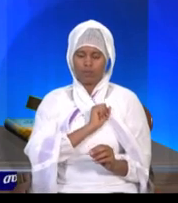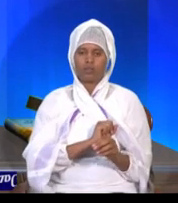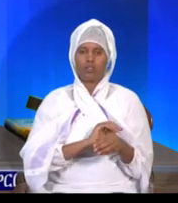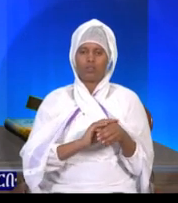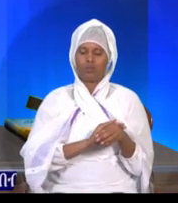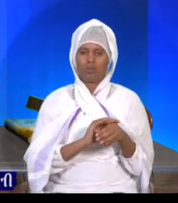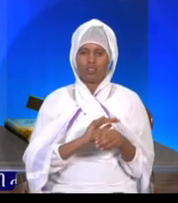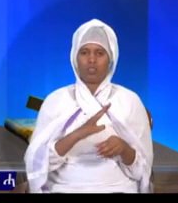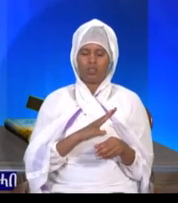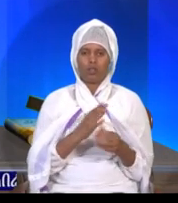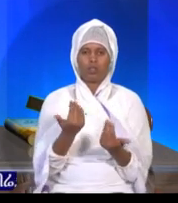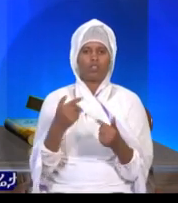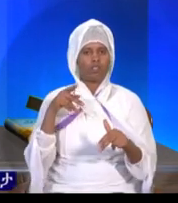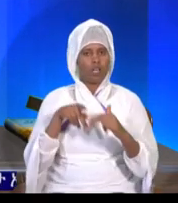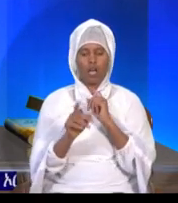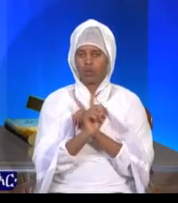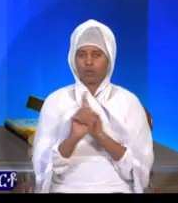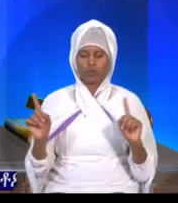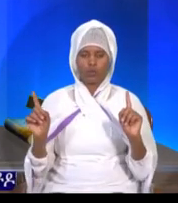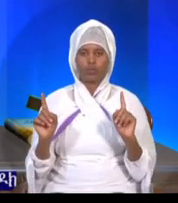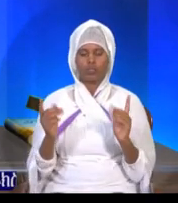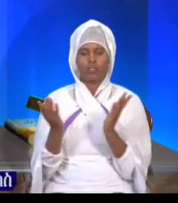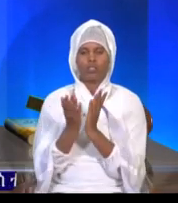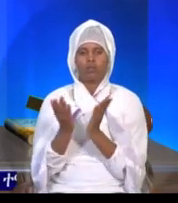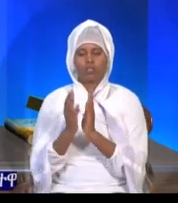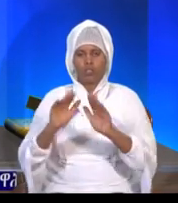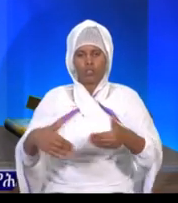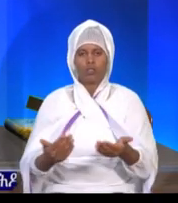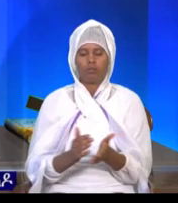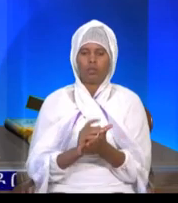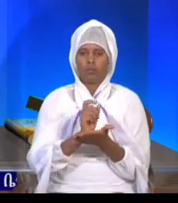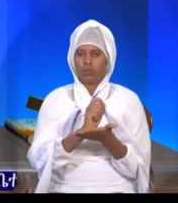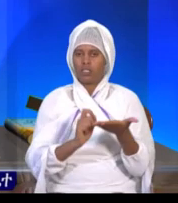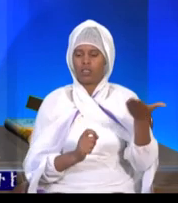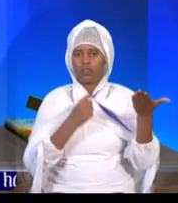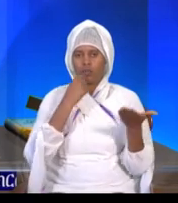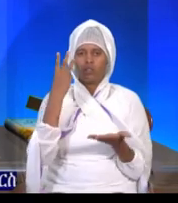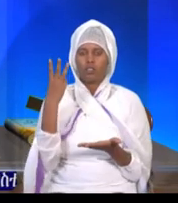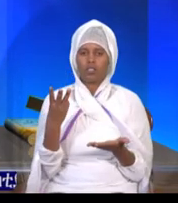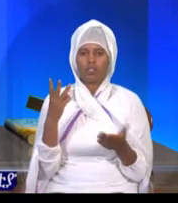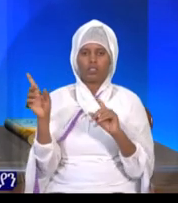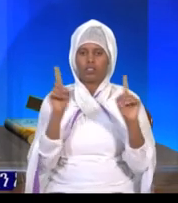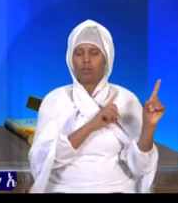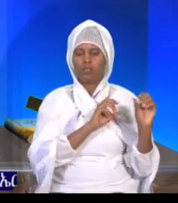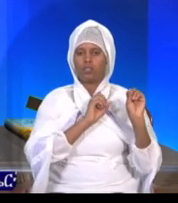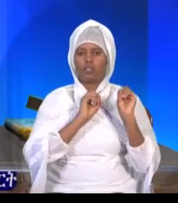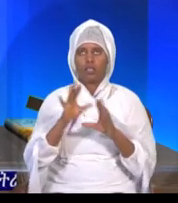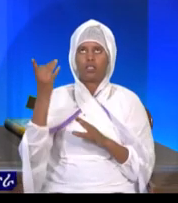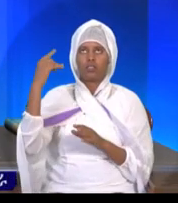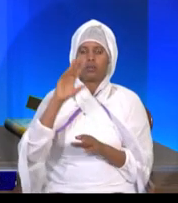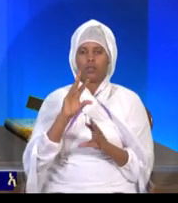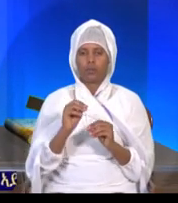ዝስምዖም ንዓቶም ተስፋ ከይቆርፁ ምእንቲ ትምህርቲ ምእንቲ ክኸውን ይፀሓፍ ኢሉ ሰለስተ ሰባት